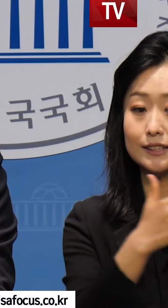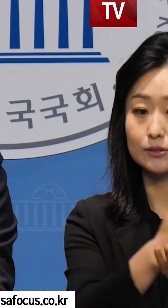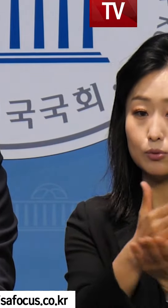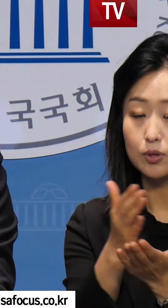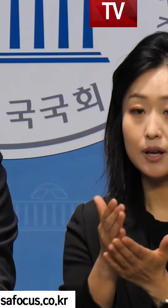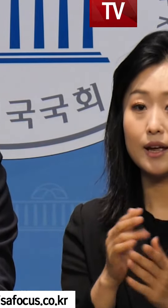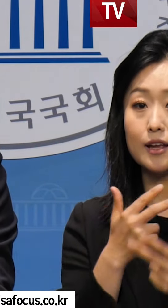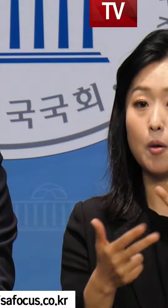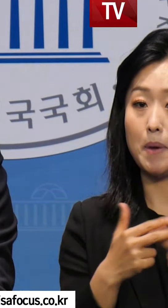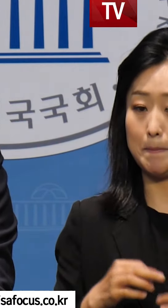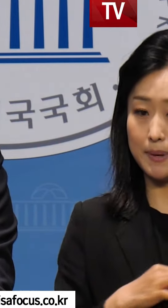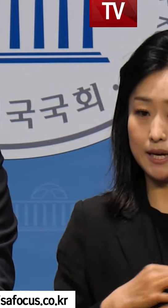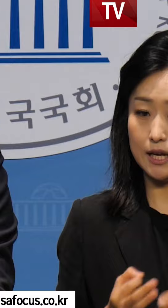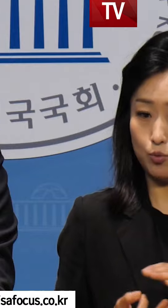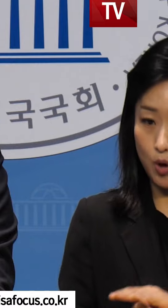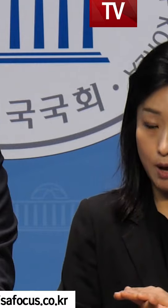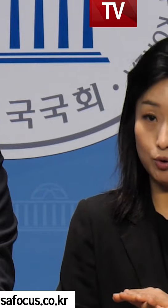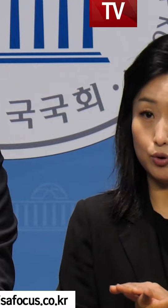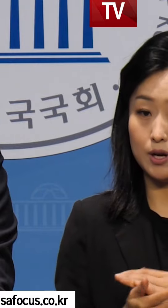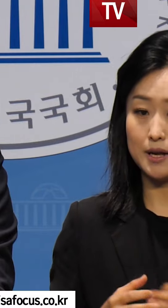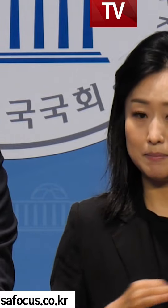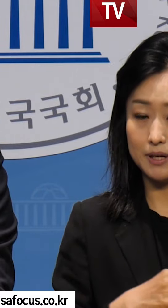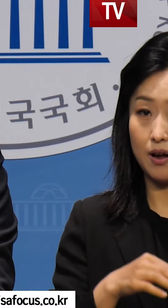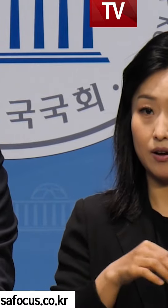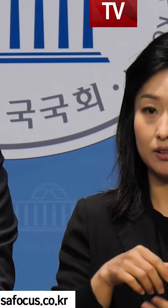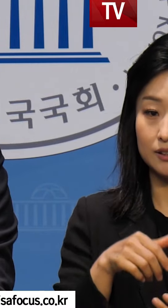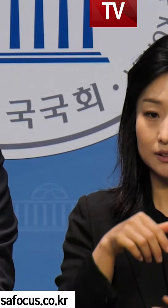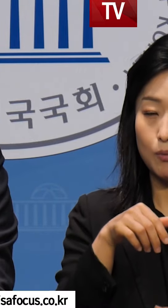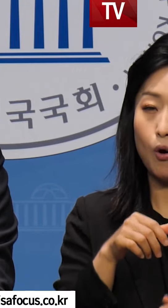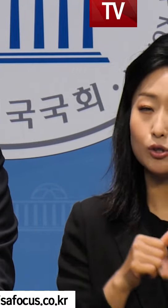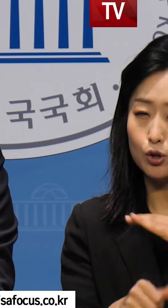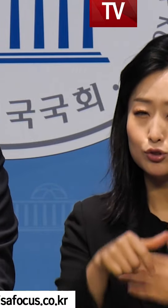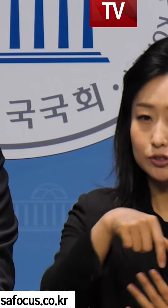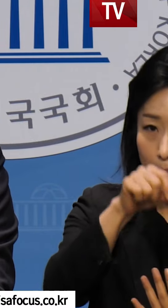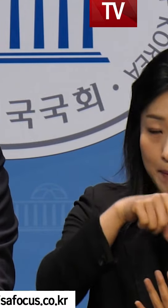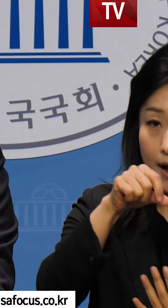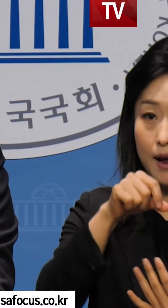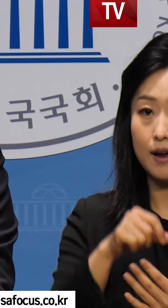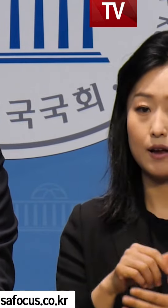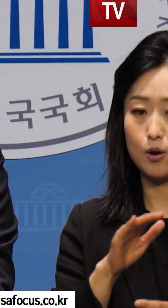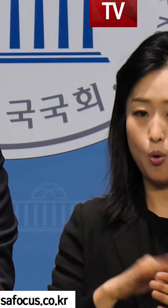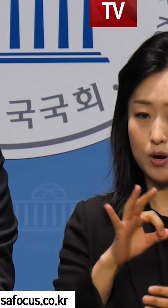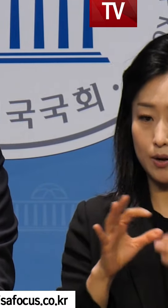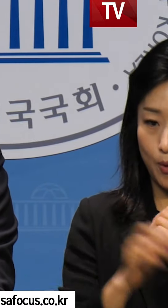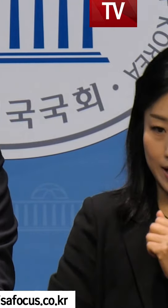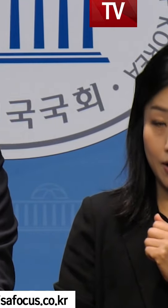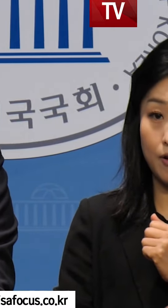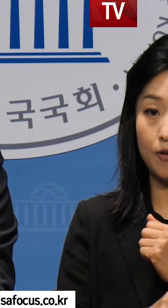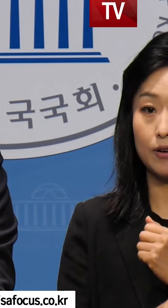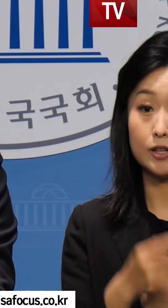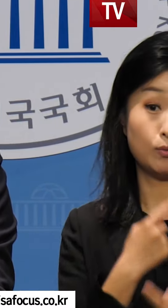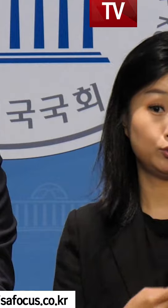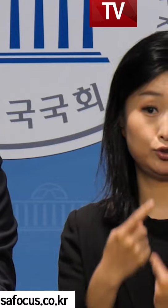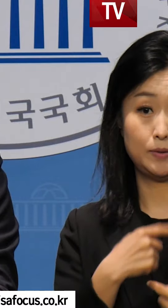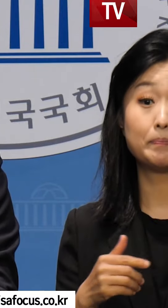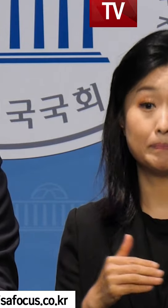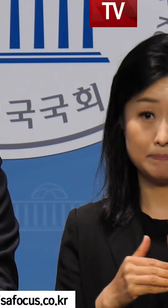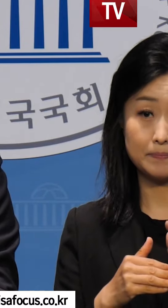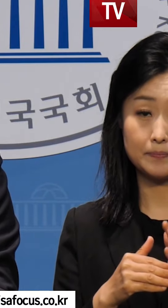협회 비리, 뇌물수수, 부정선수 선발, 공금 횡령 등 중대한 혐의들이 접수되었습니다.